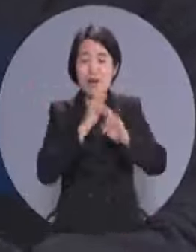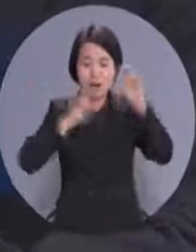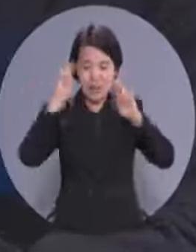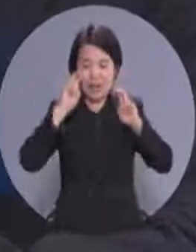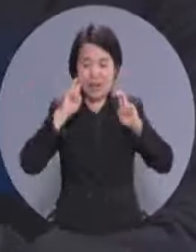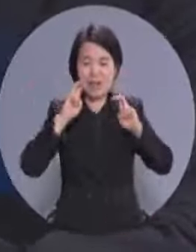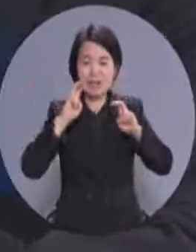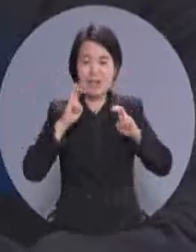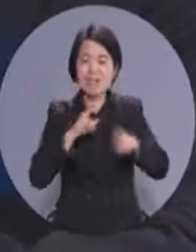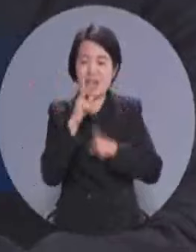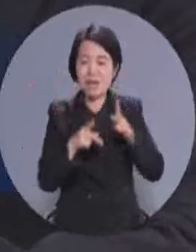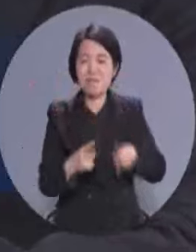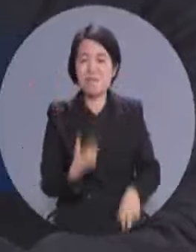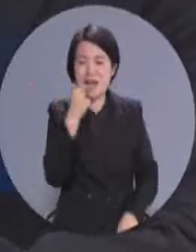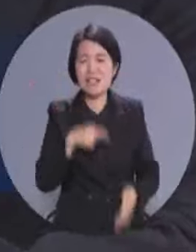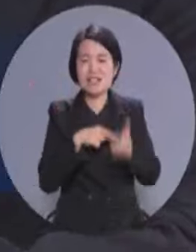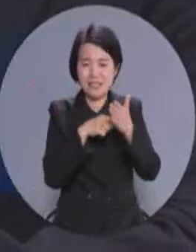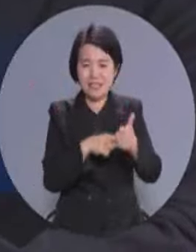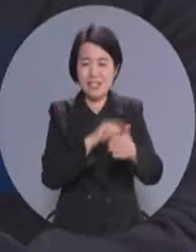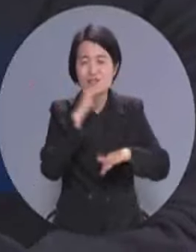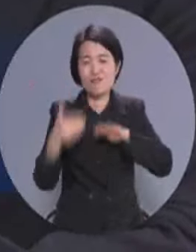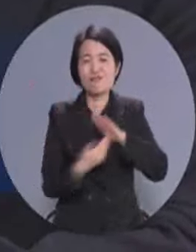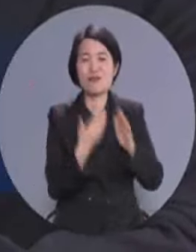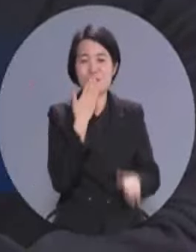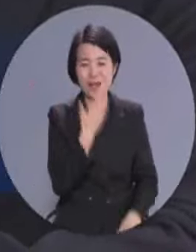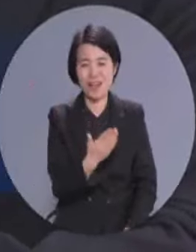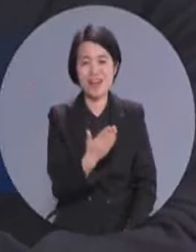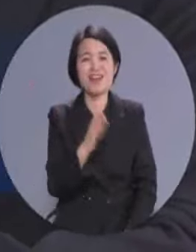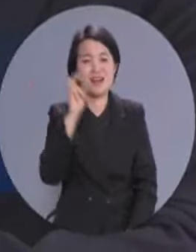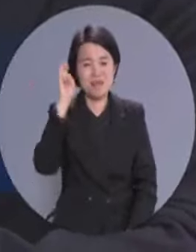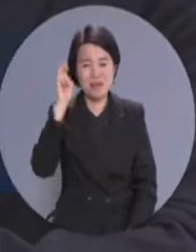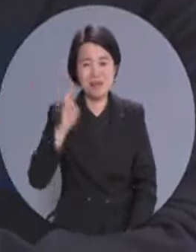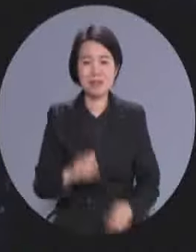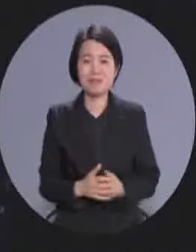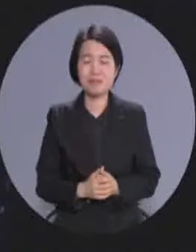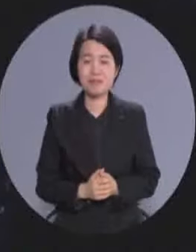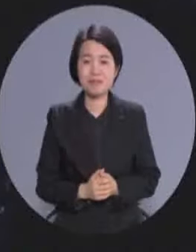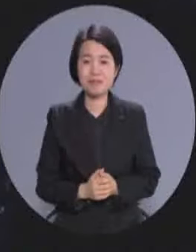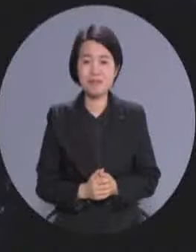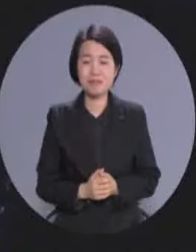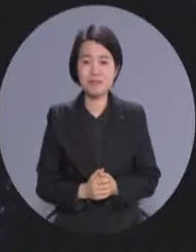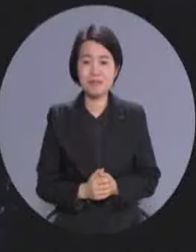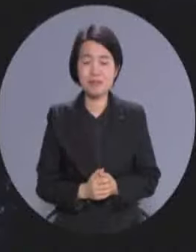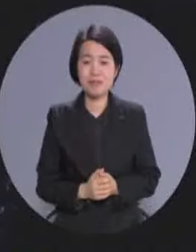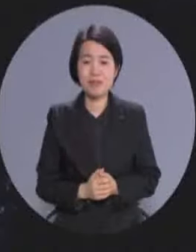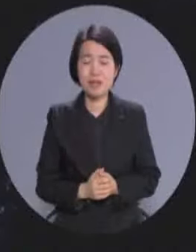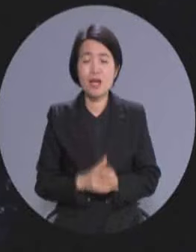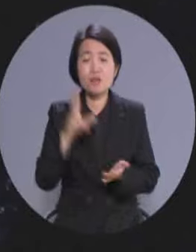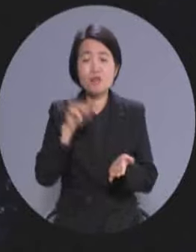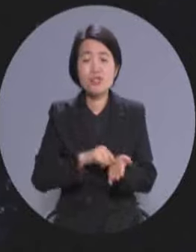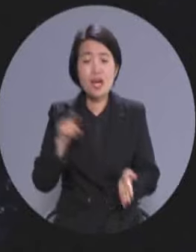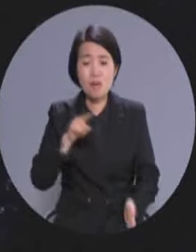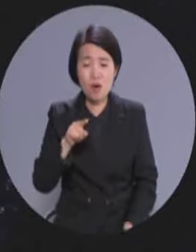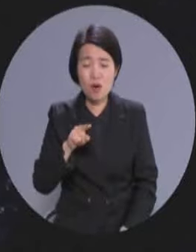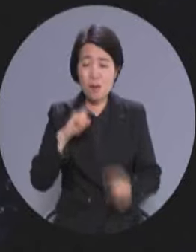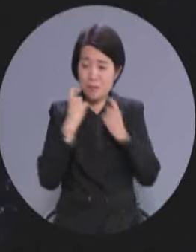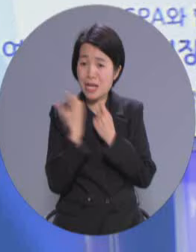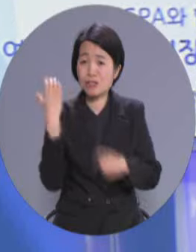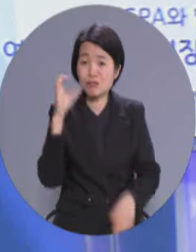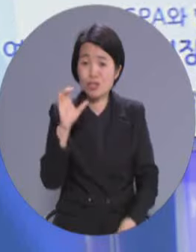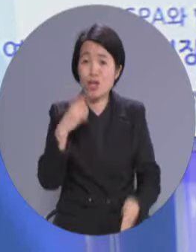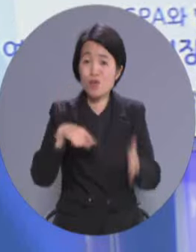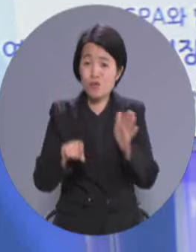더욱더 어떤 특징적으로 또 빠르게 진행될 것 같습니다. 하지만 무엇보다 중요한 민자 유치를